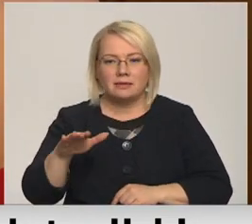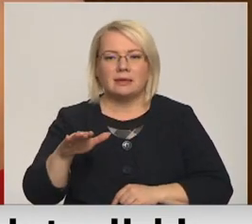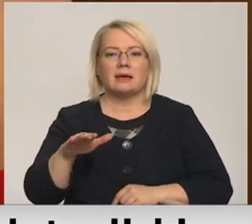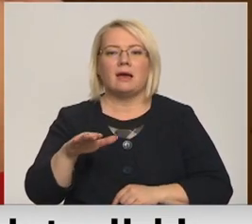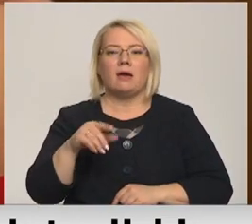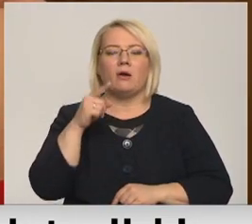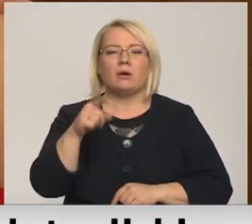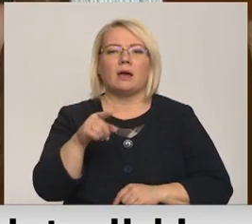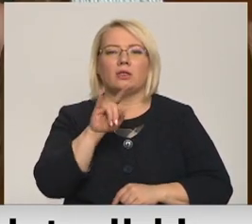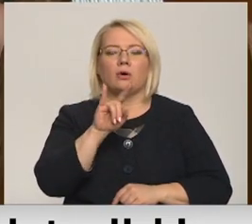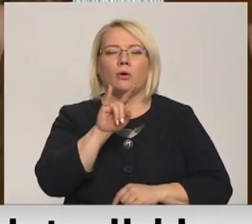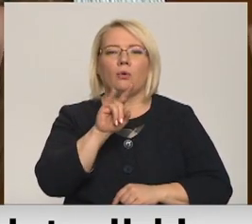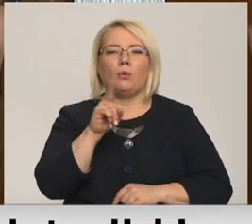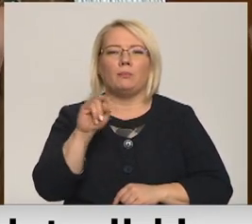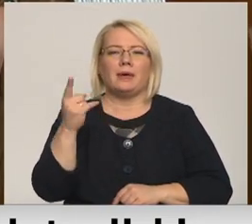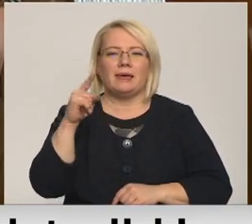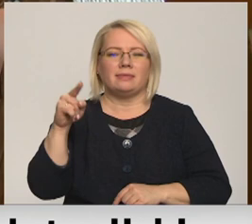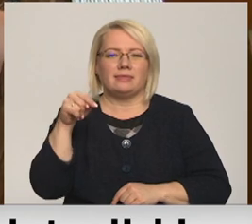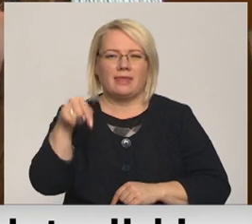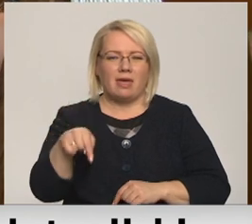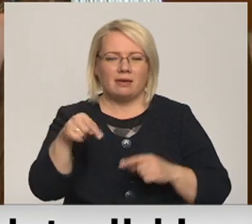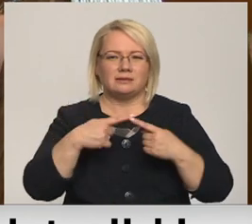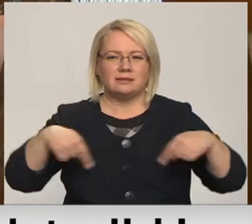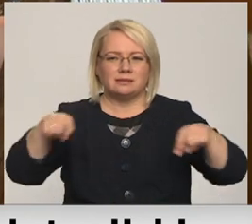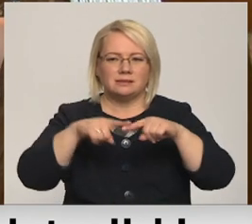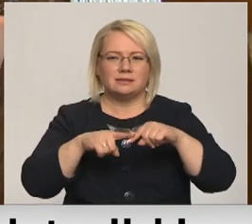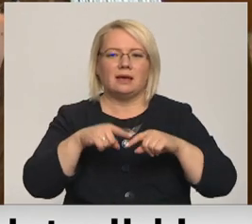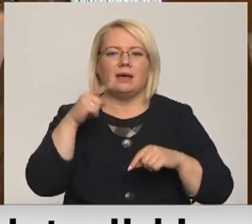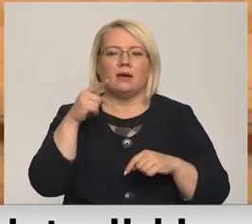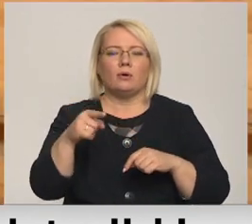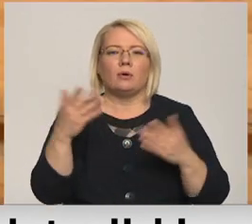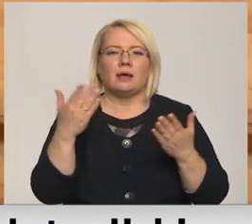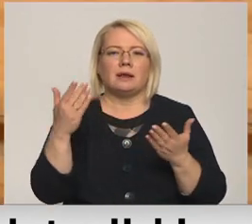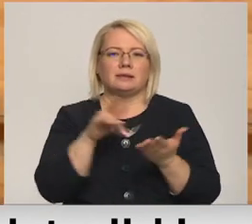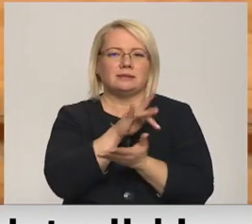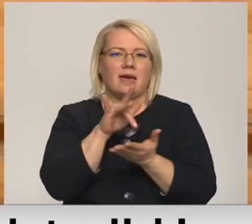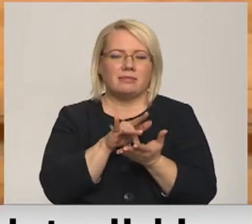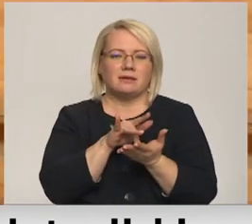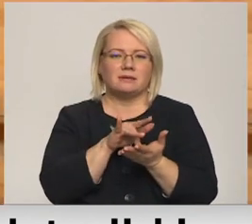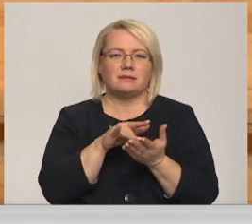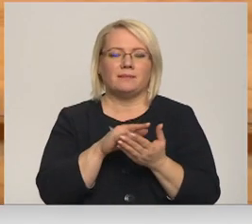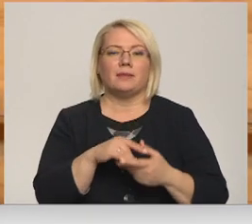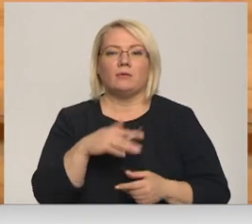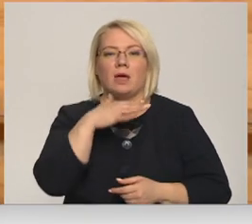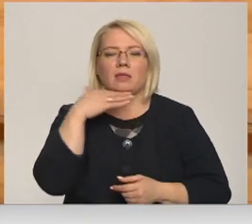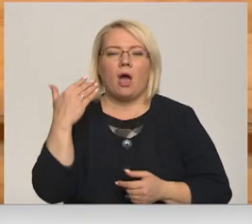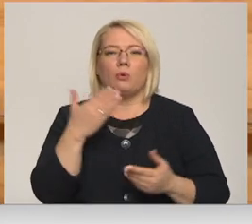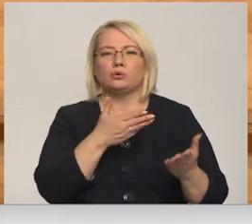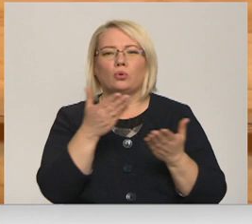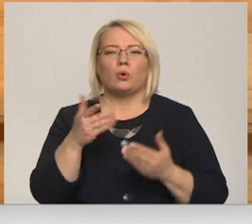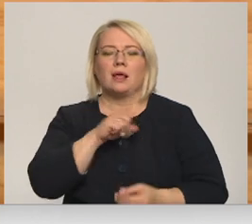upīte ir tī, kas paroda, kur ir tas pasaules centrs. Manuprāt, daudz, kur Latvijā